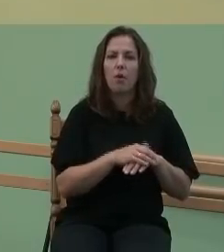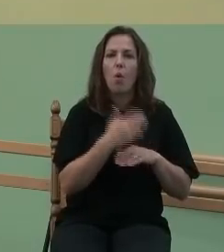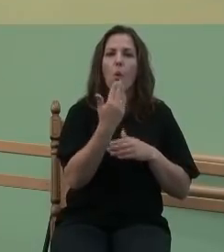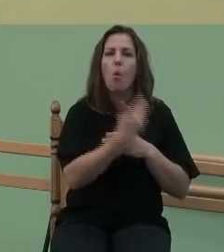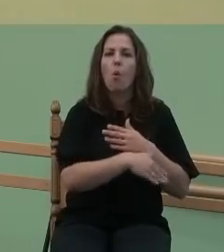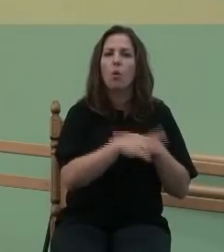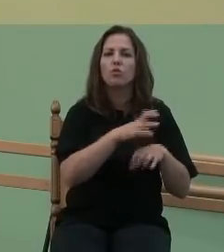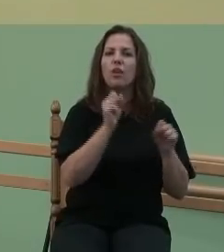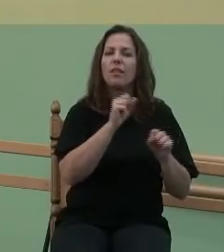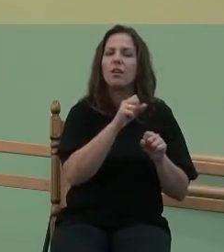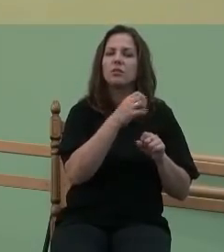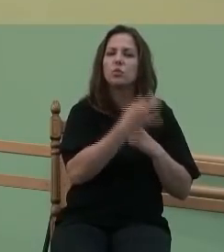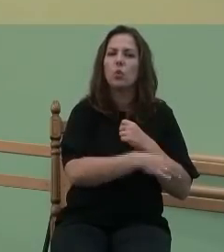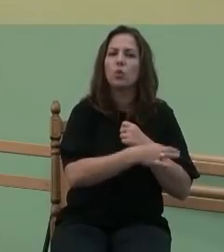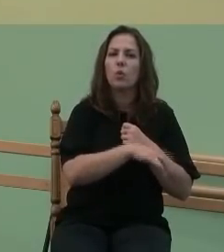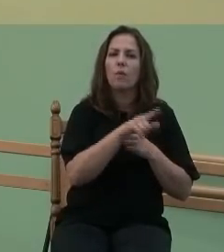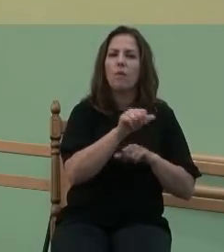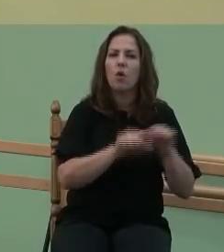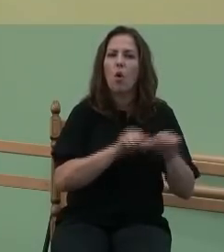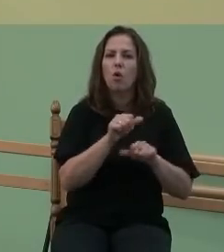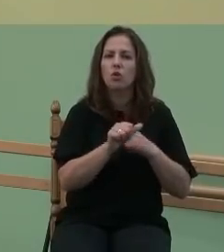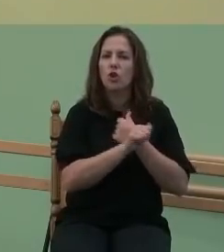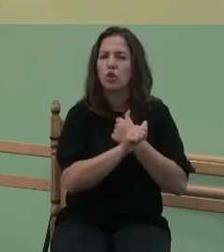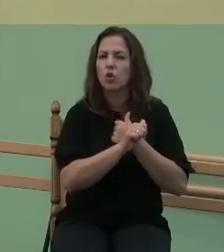ukończenie studiów w roku